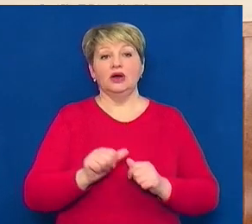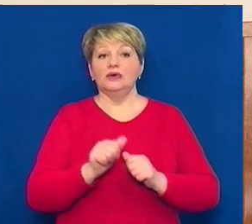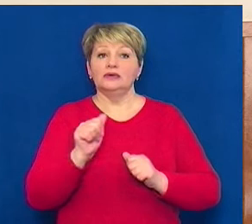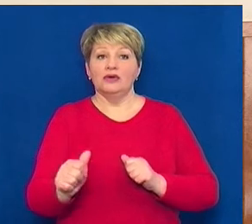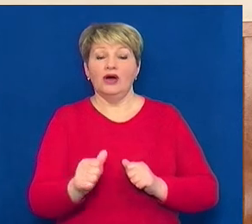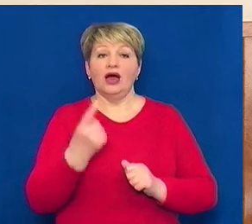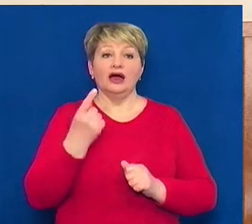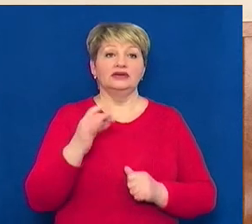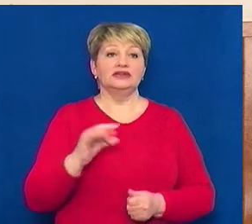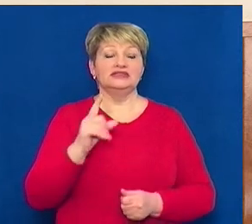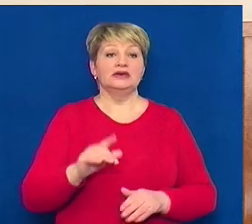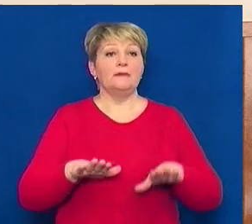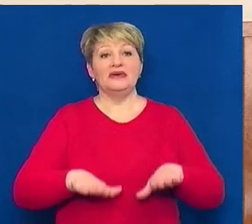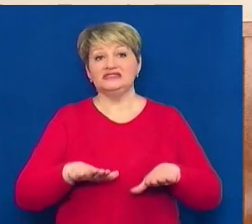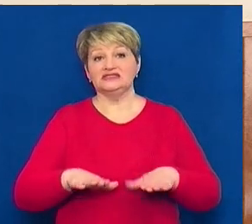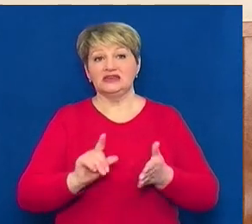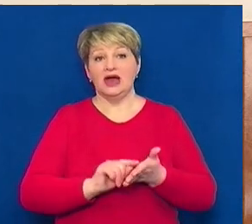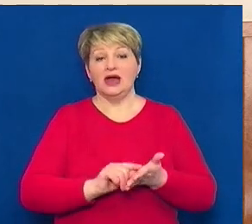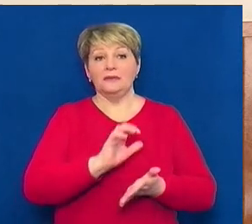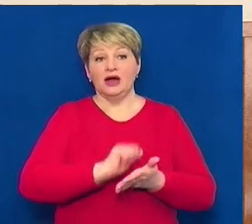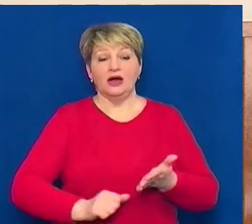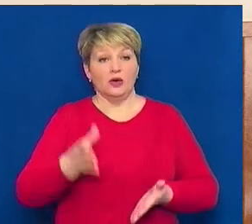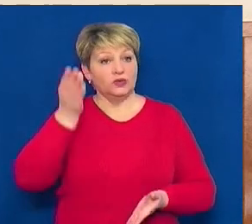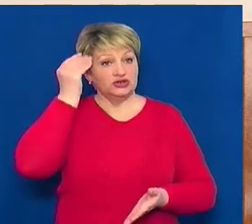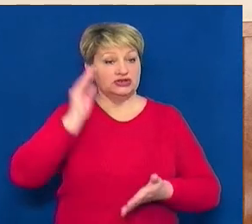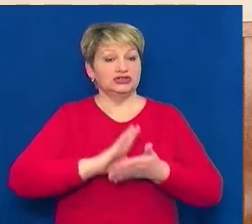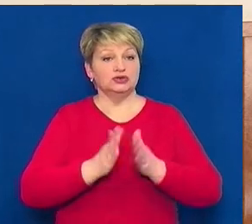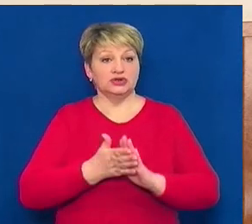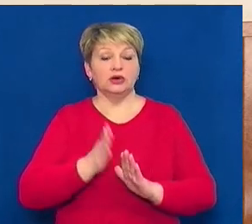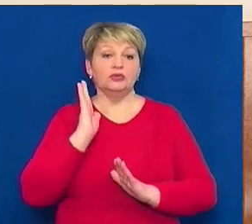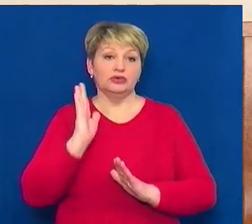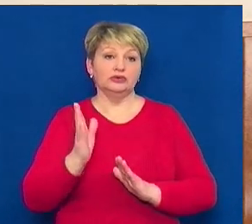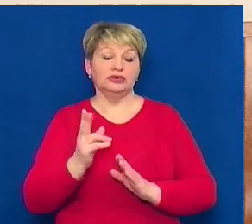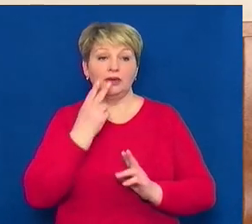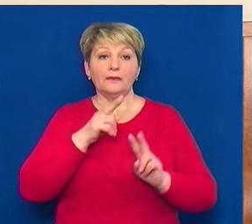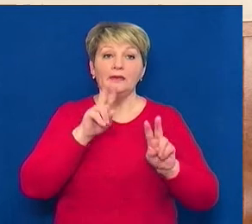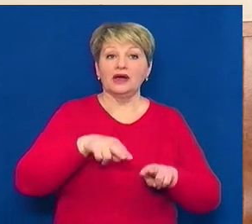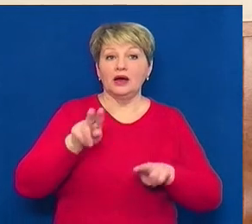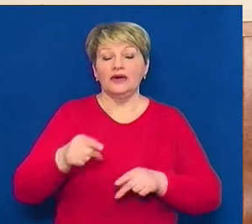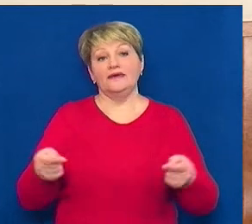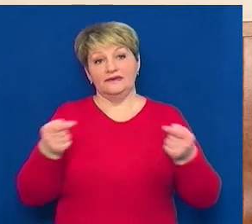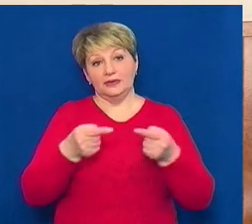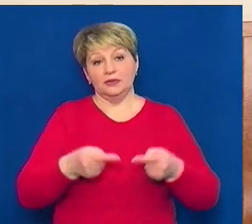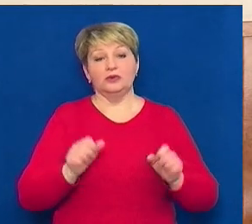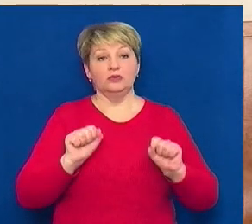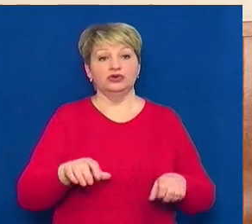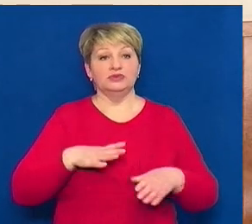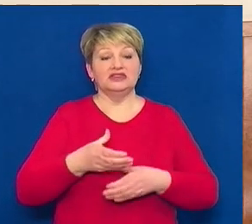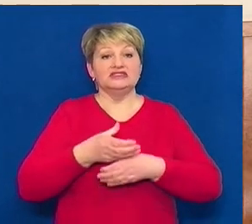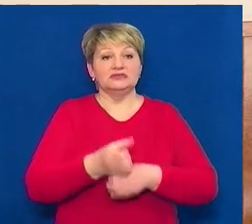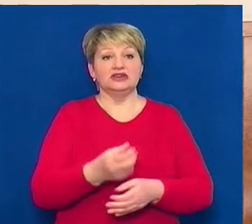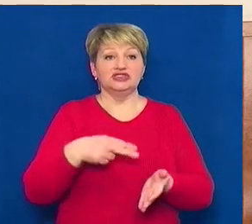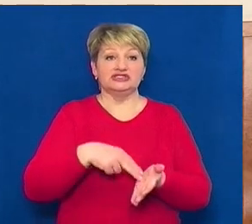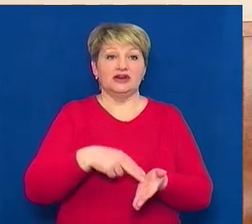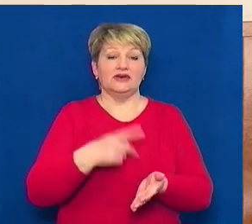із місцевих податків, враховуючи ситуацію, яка в країні, буде переглянутий і буде, відповідно, можливо, зменшена ставка по одному